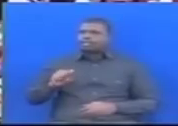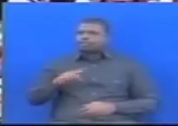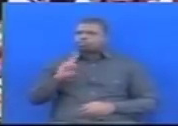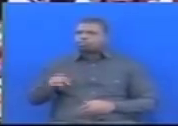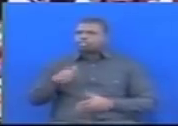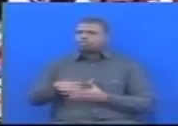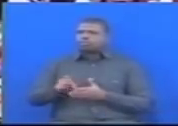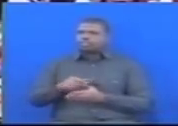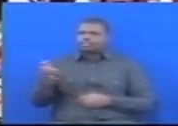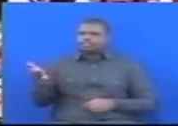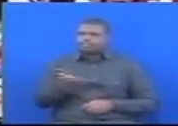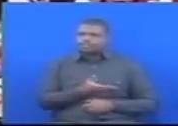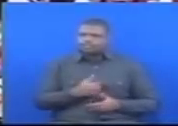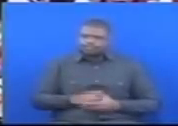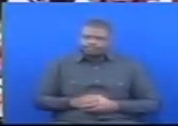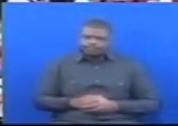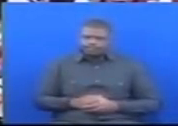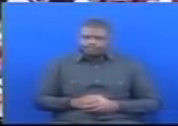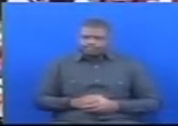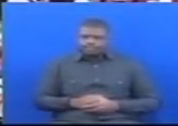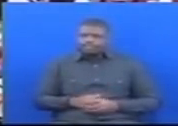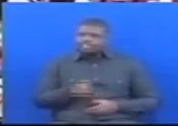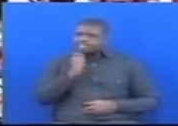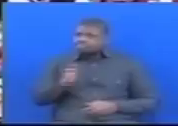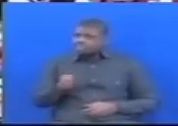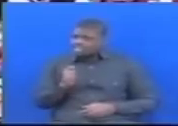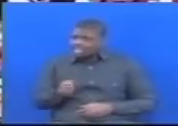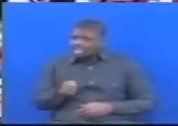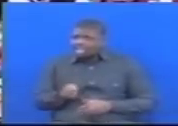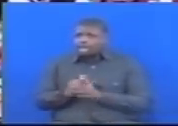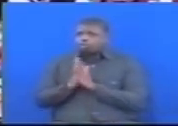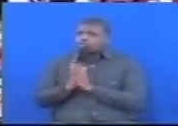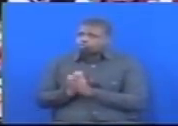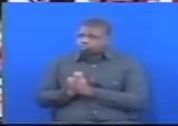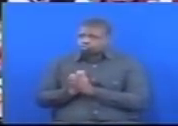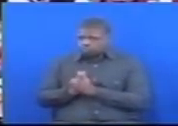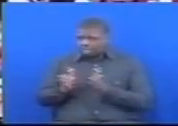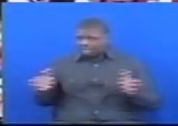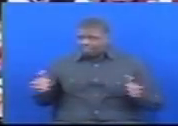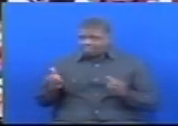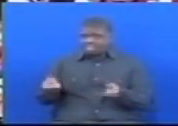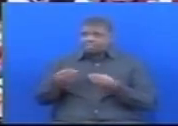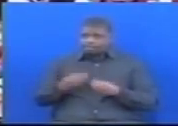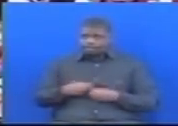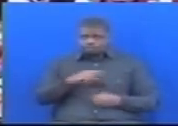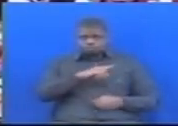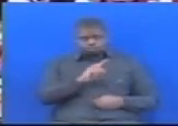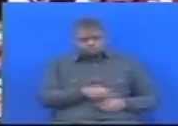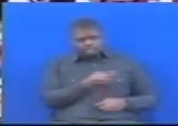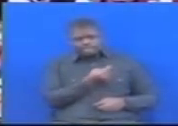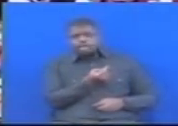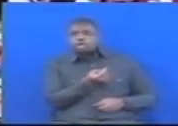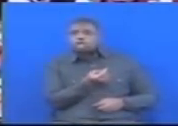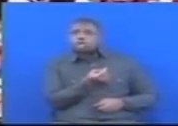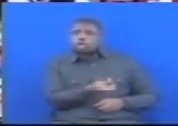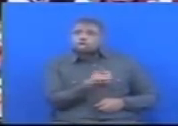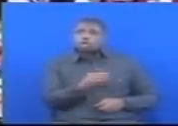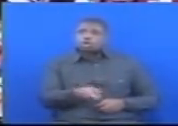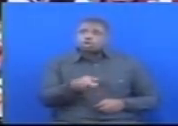Nakushukuru sana Mheshimiwa Spika kwa kunipatia sasa niweze kuuliza swali dogo la nyongeza. Swali ulizwa